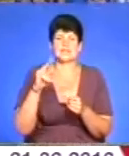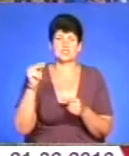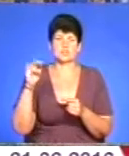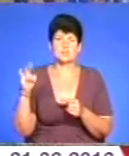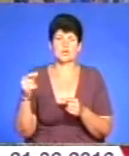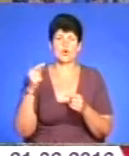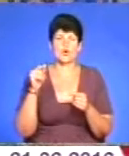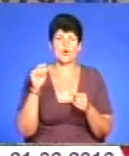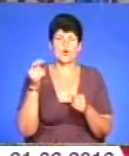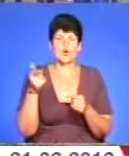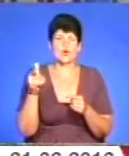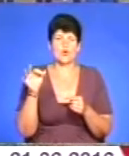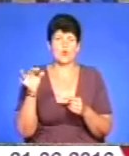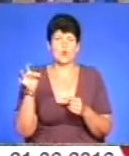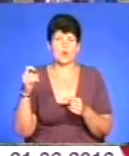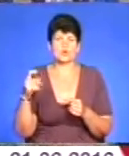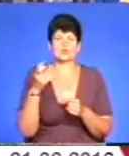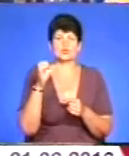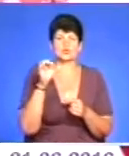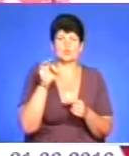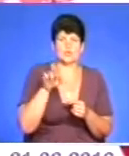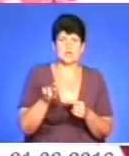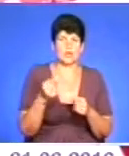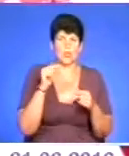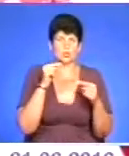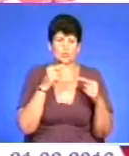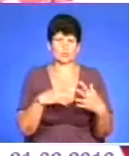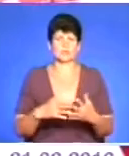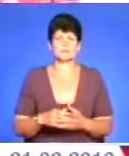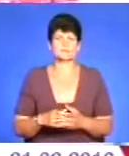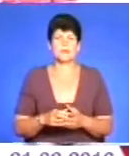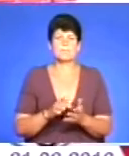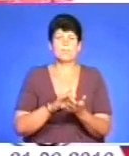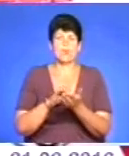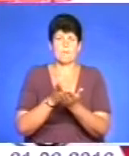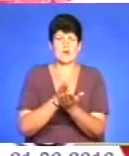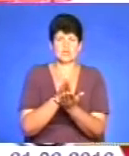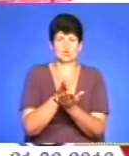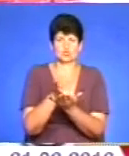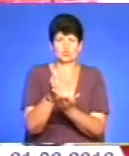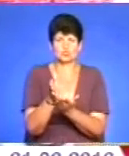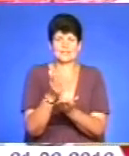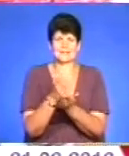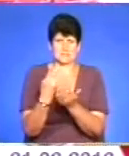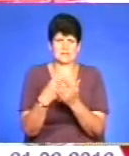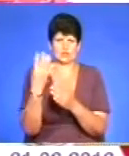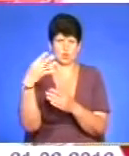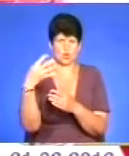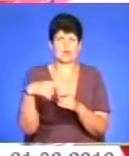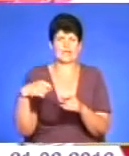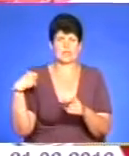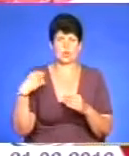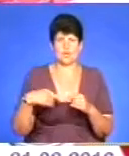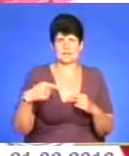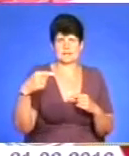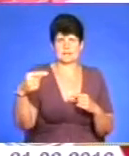гороху, цукрових буряків, сої та кукурудзи. По маршруту, який фактично у нас складає біля 40 кілометрів,